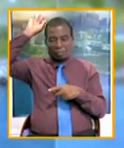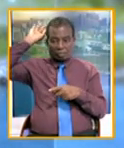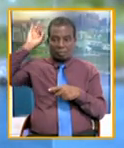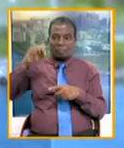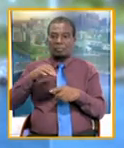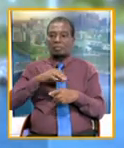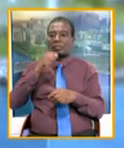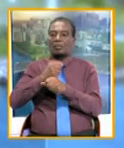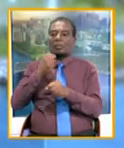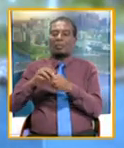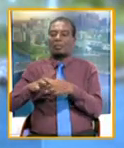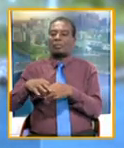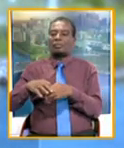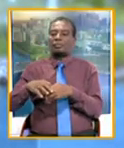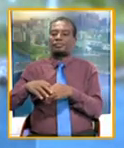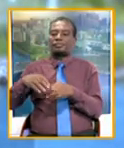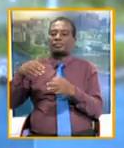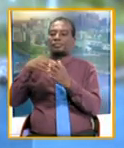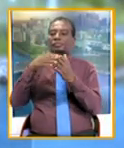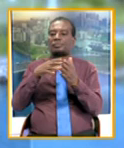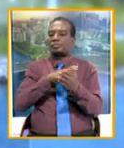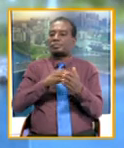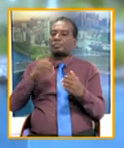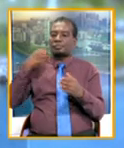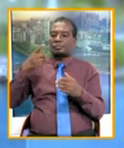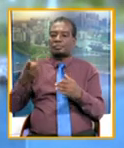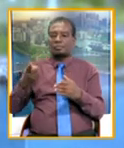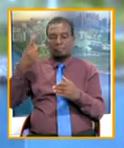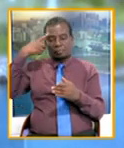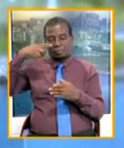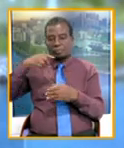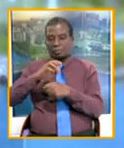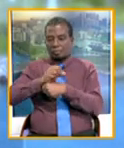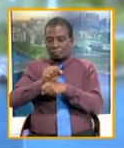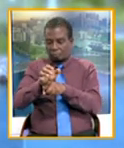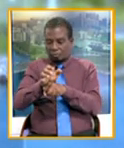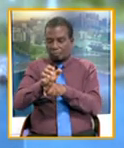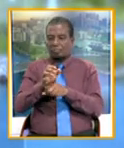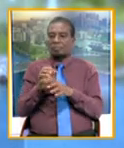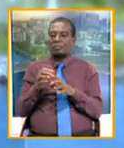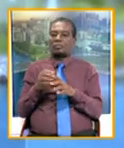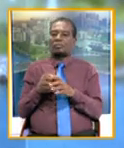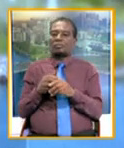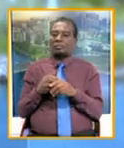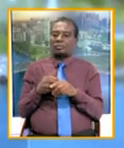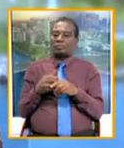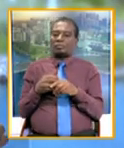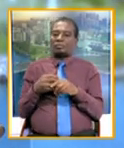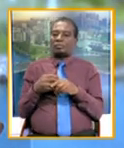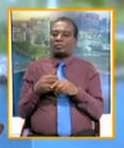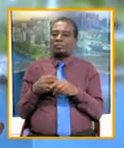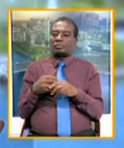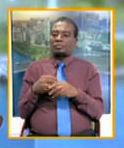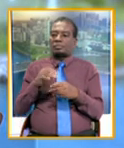de recensement qui se fait dans le respect strict des mesures barrières pour ne pas favoriser la propagation de la maladie à coronavirus.